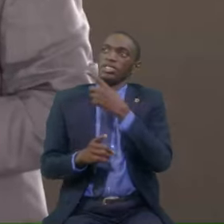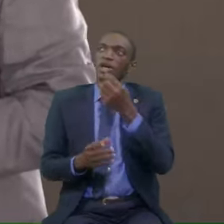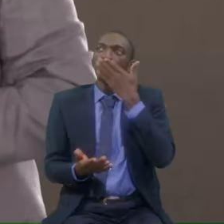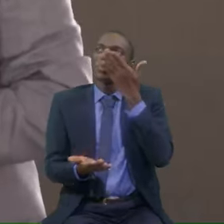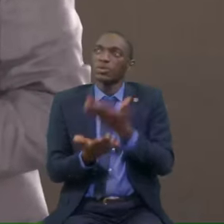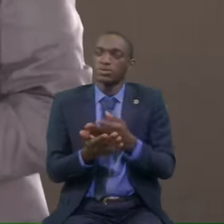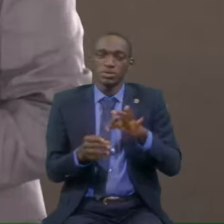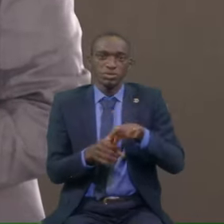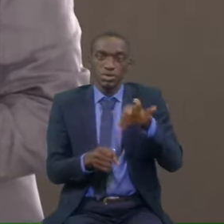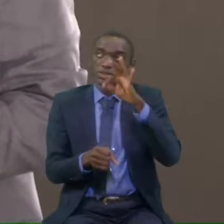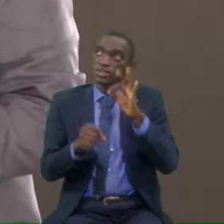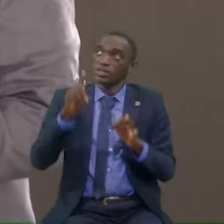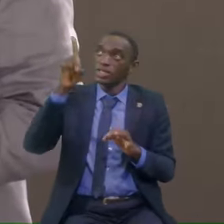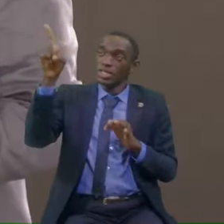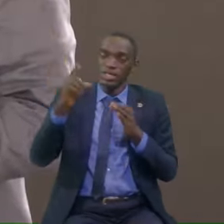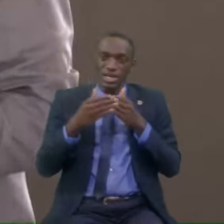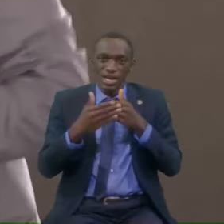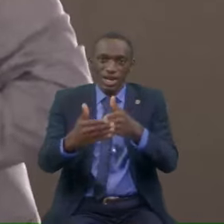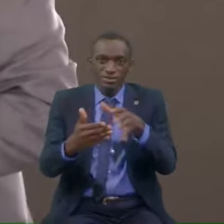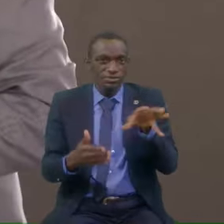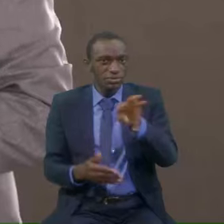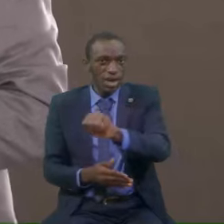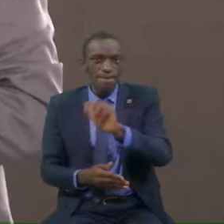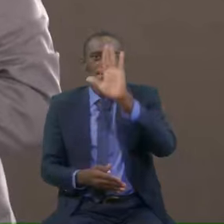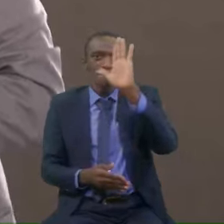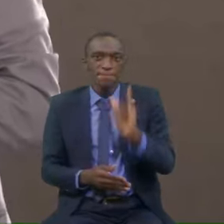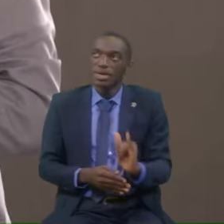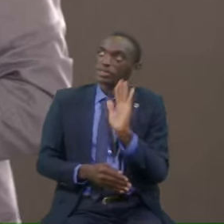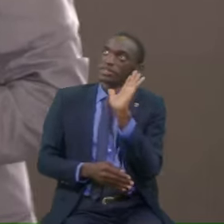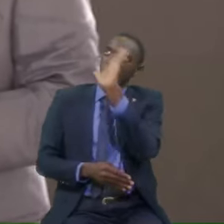a guidés par son esprit.